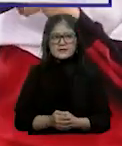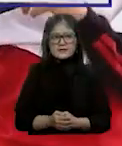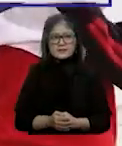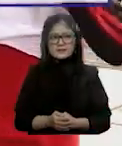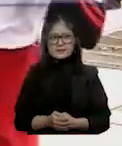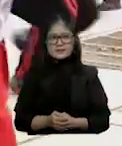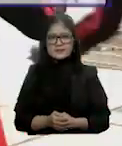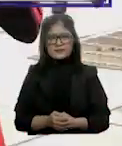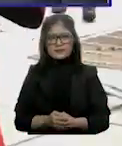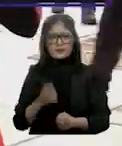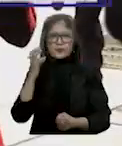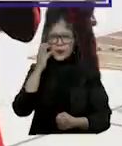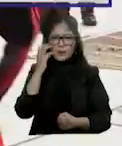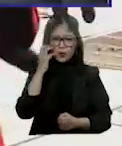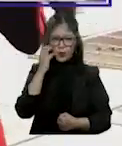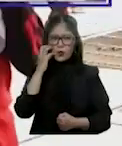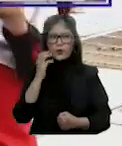Ini? Itu Prabowo.